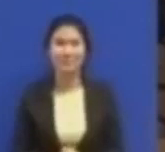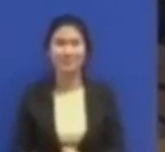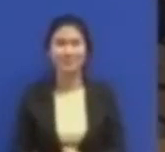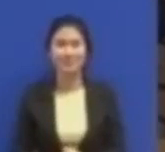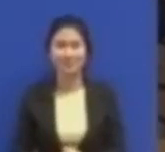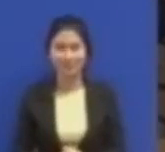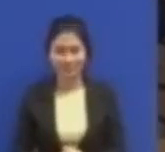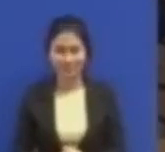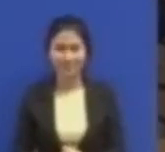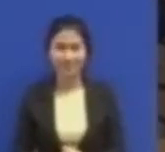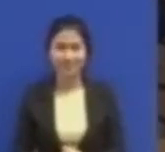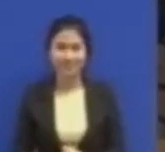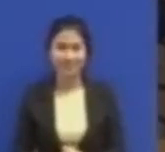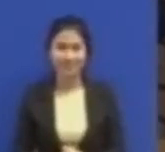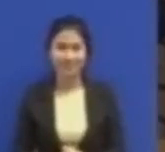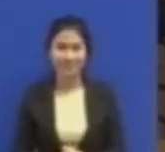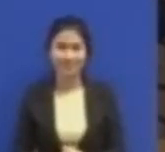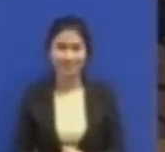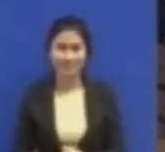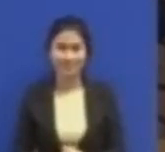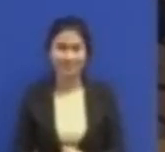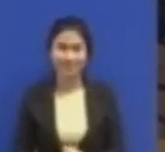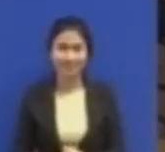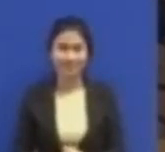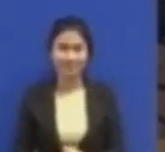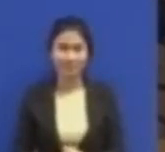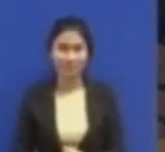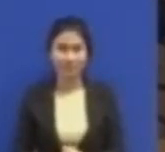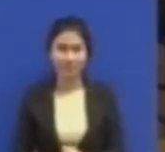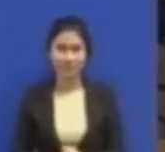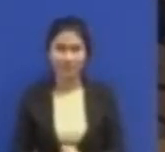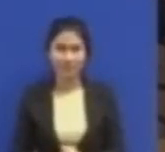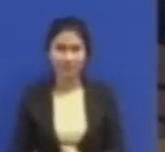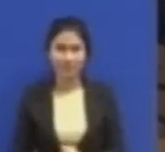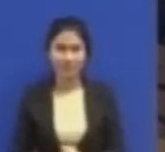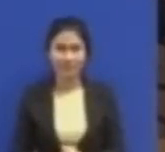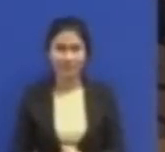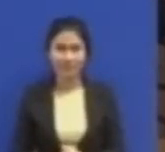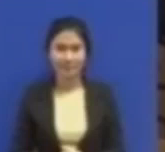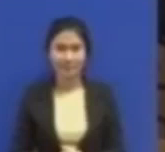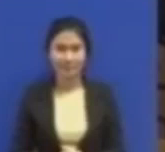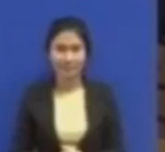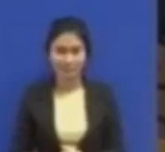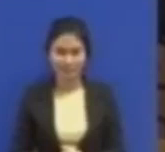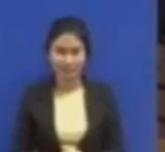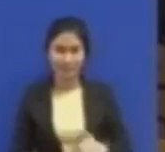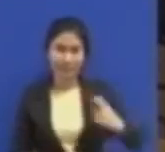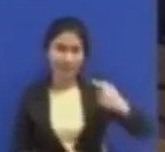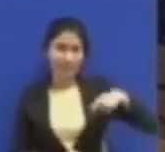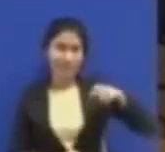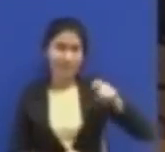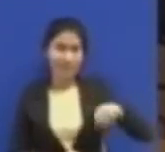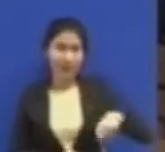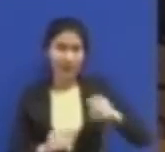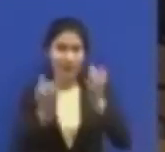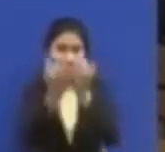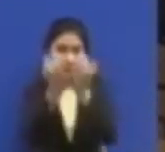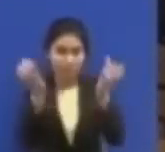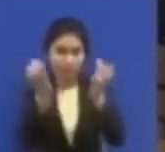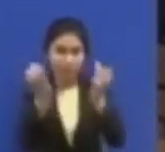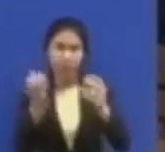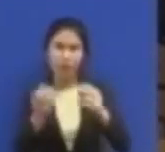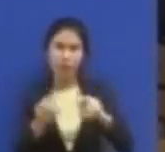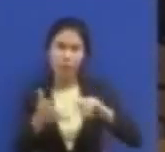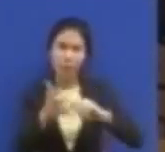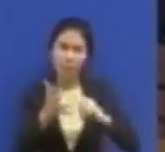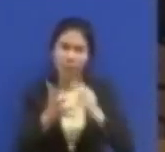แล้วก็ศาลรัฐธรรมนูญวินิจฉัย1